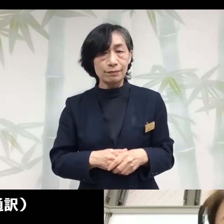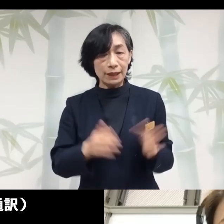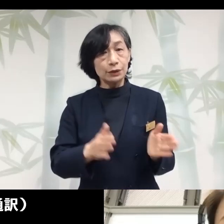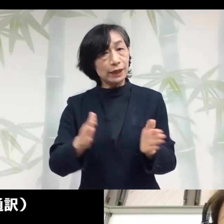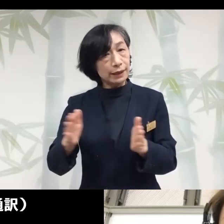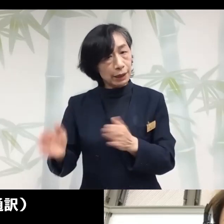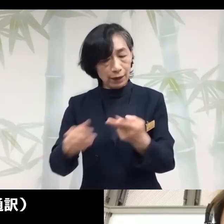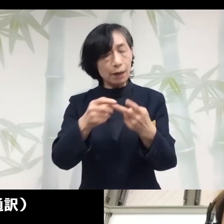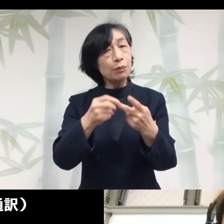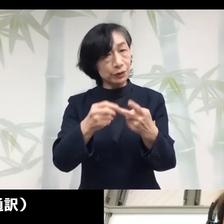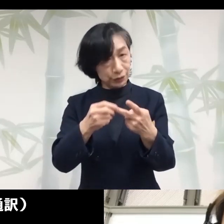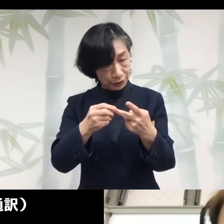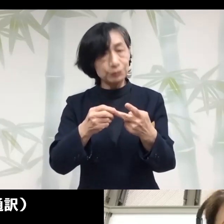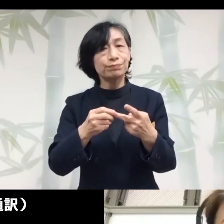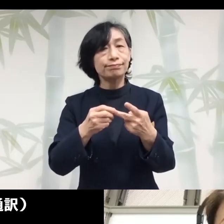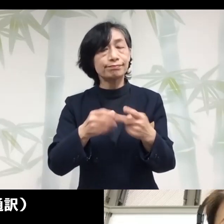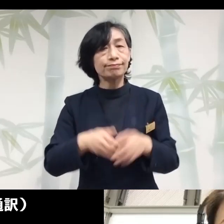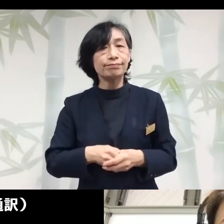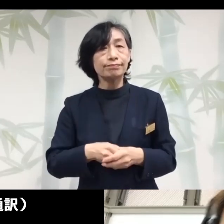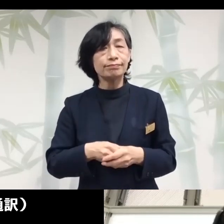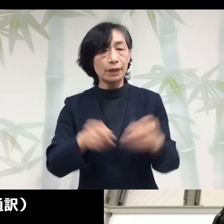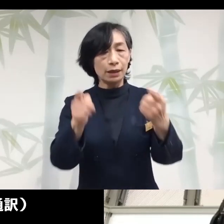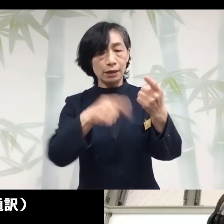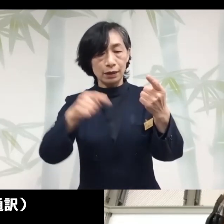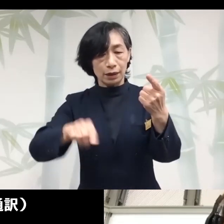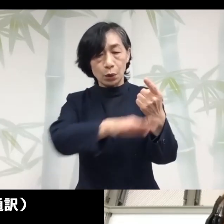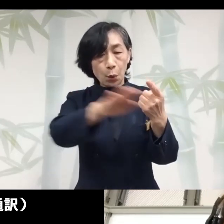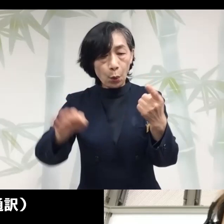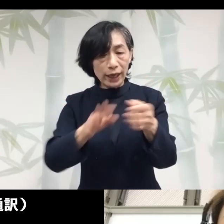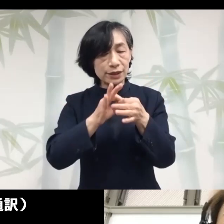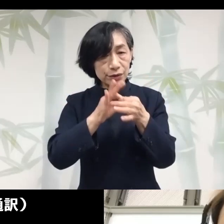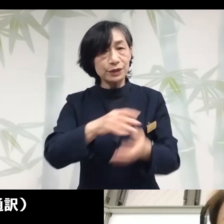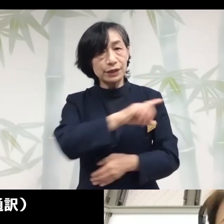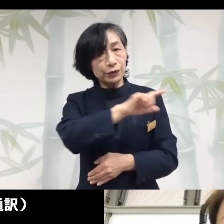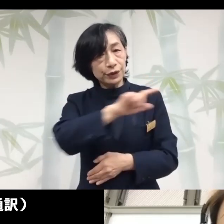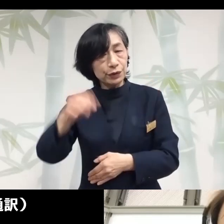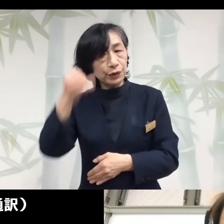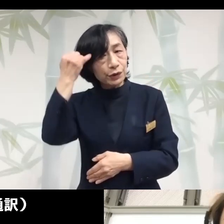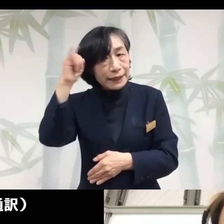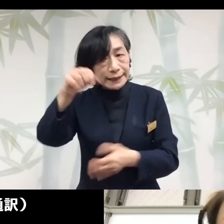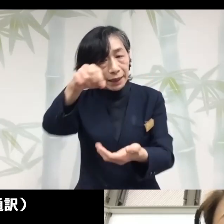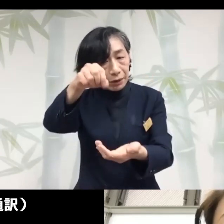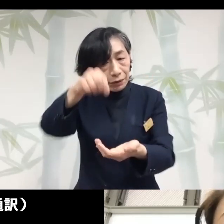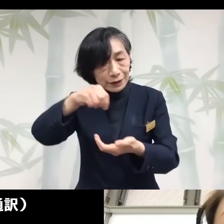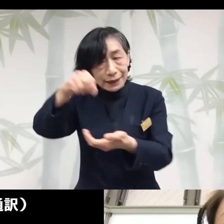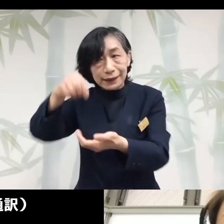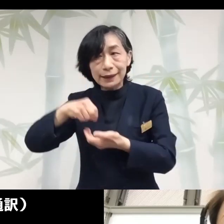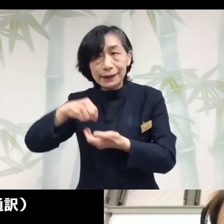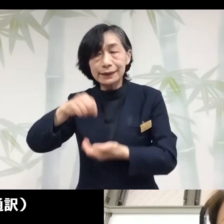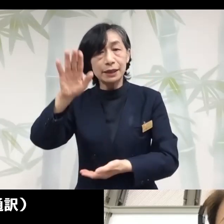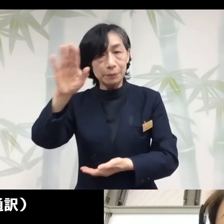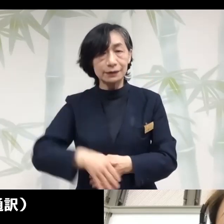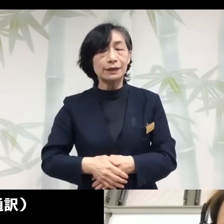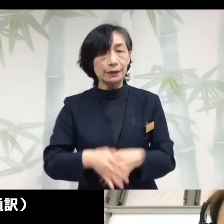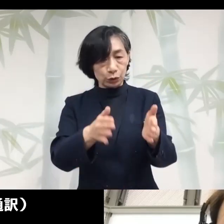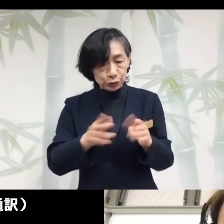一つなんですけれども、公園についてもさまざまなご意見をいただいております。自粛生活の